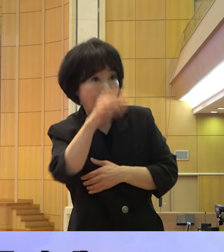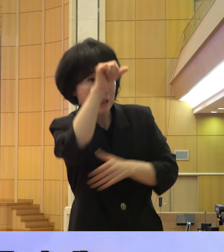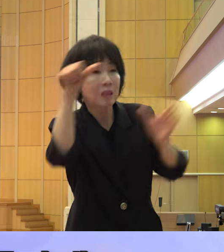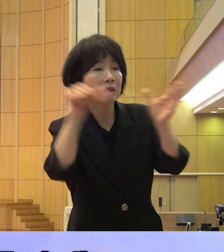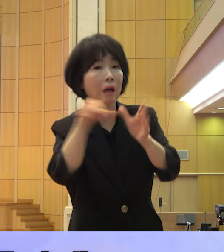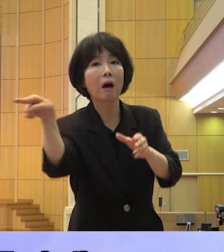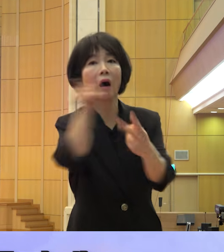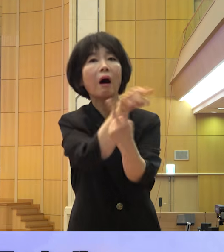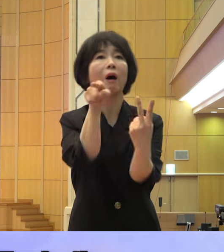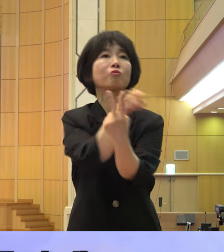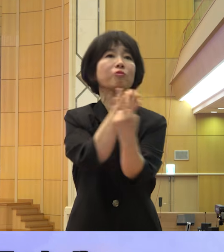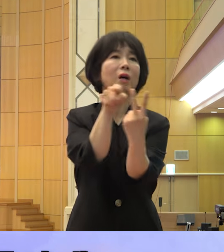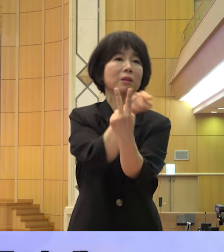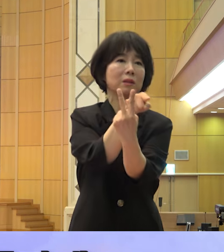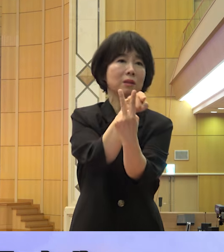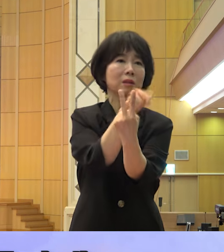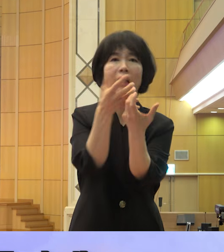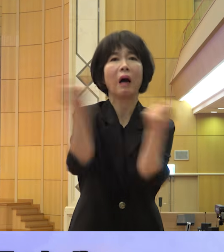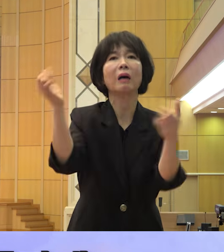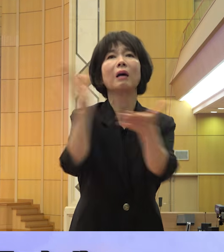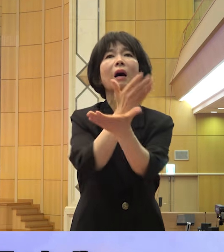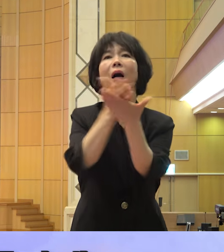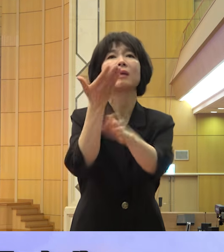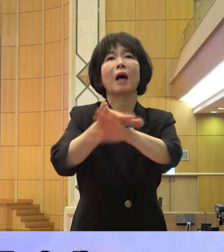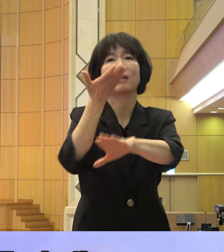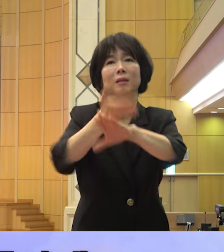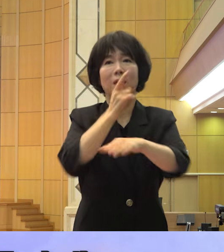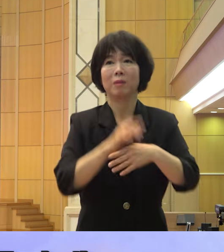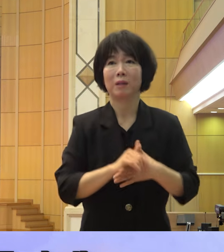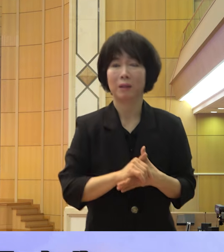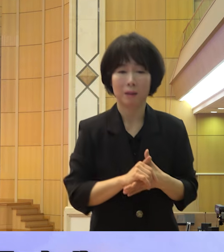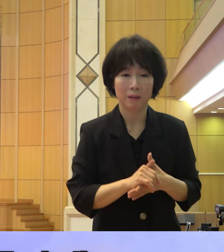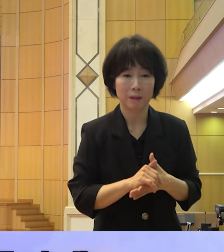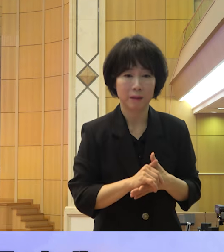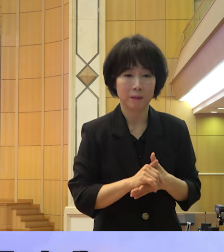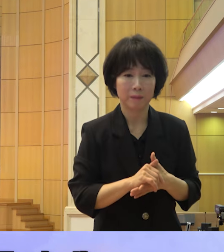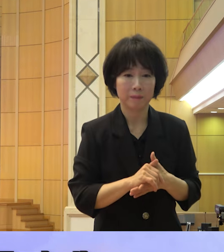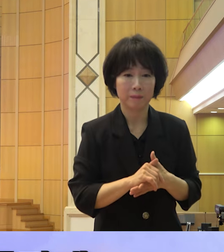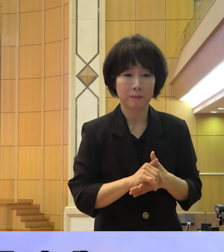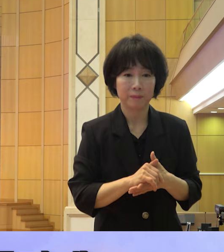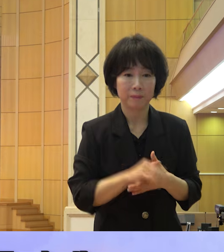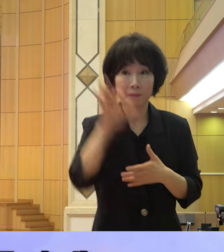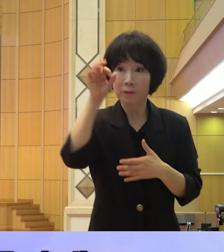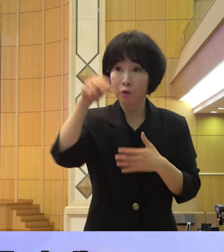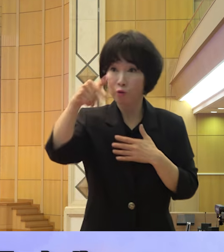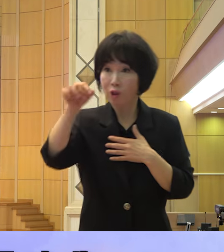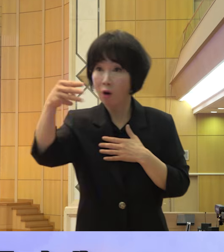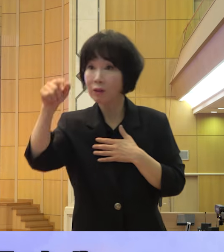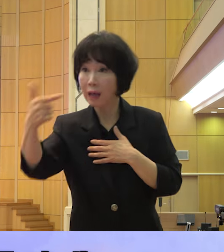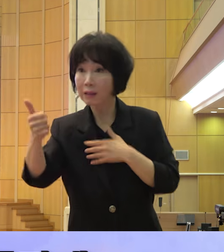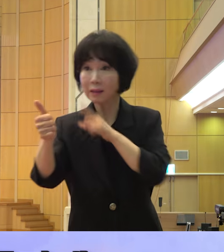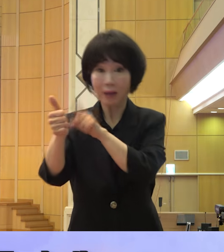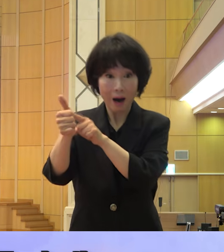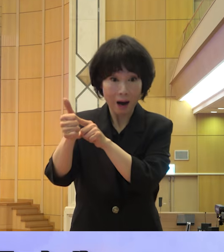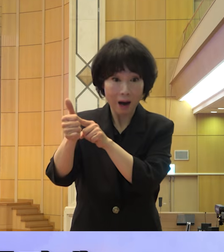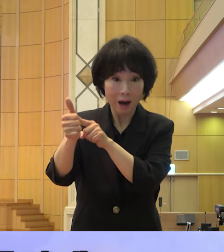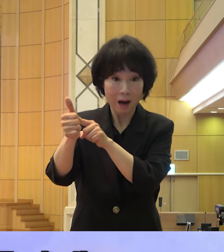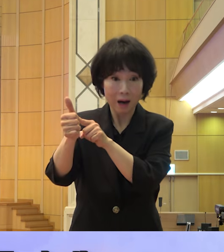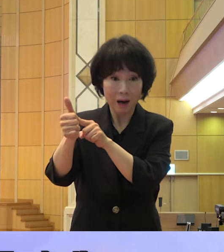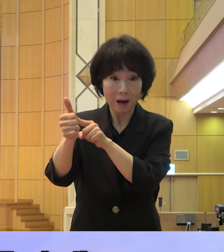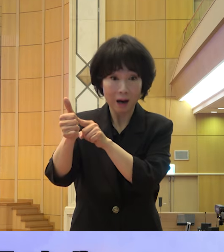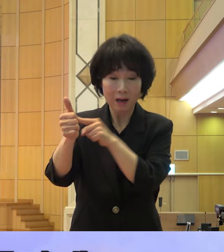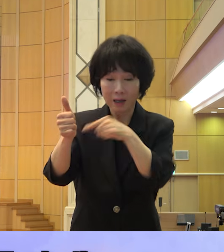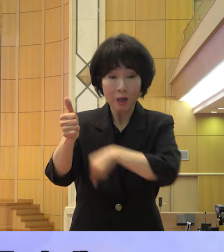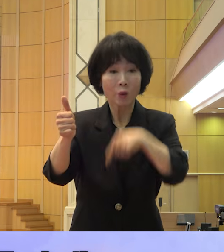유정란 같은 인생이 있는 사람이 있어요. 바로 유정란 같은 사람은 내 영혼